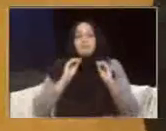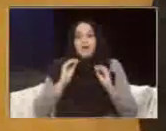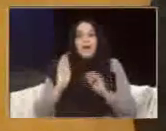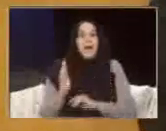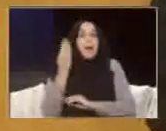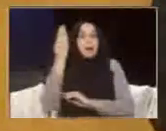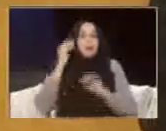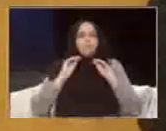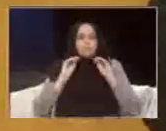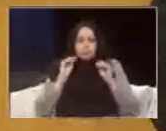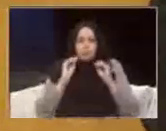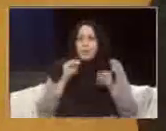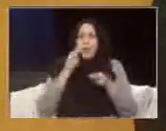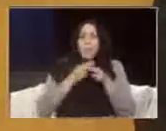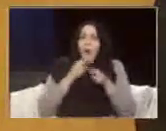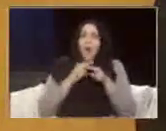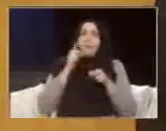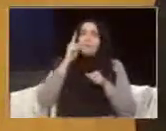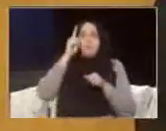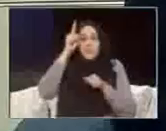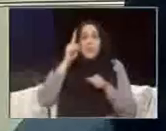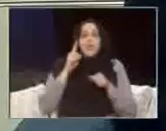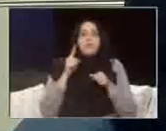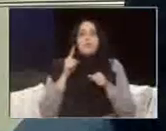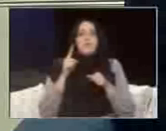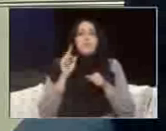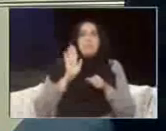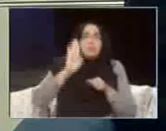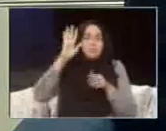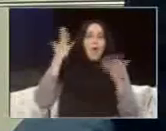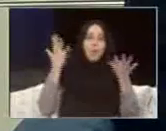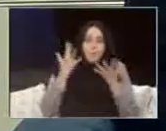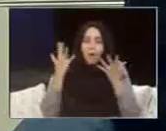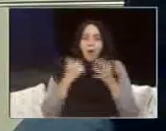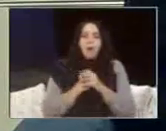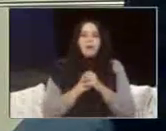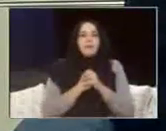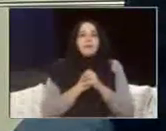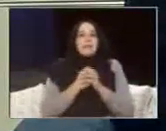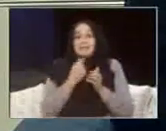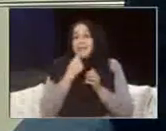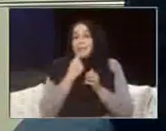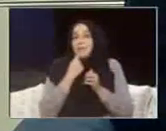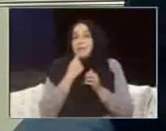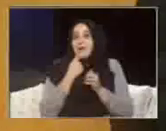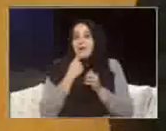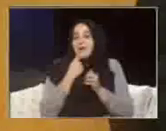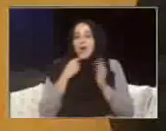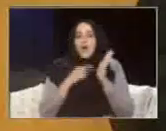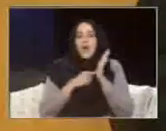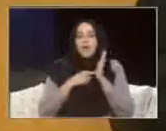وتعالى وذاته وصفاته وأسمائه سبحانه وتعالى. إذن فالحاجة إلى الطعام